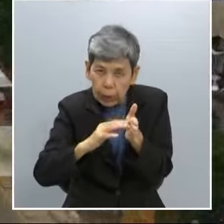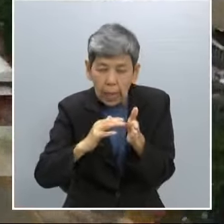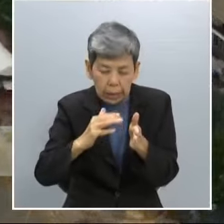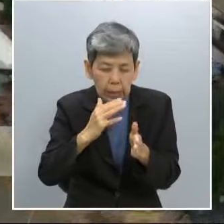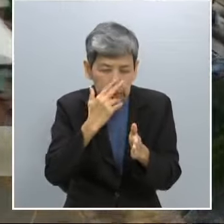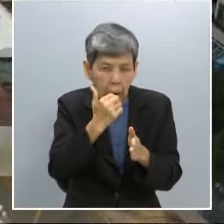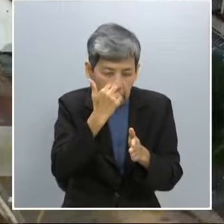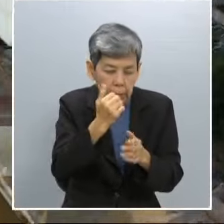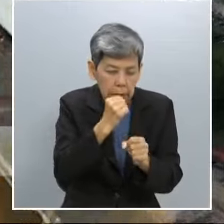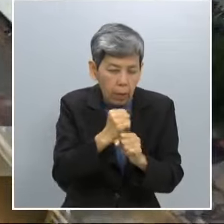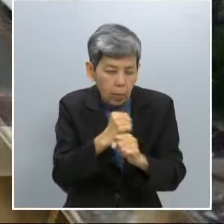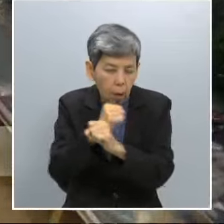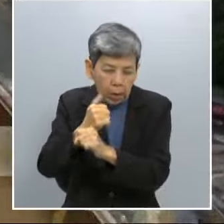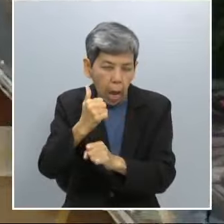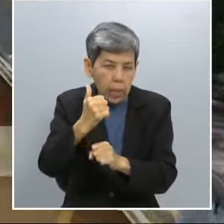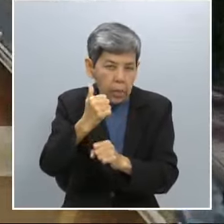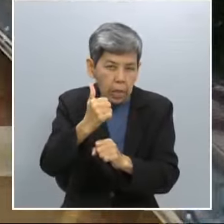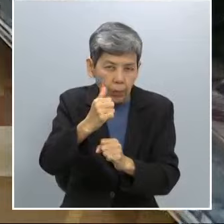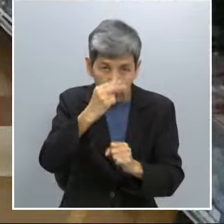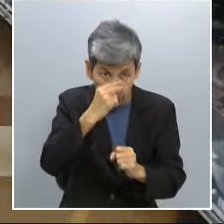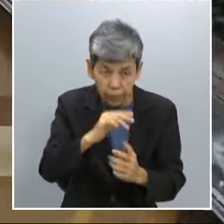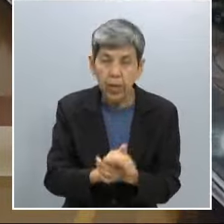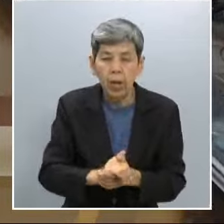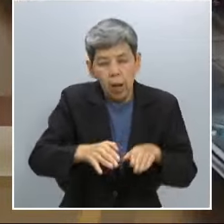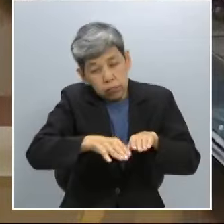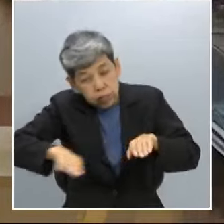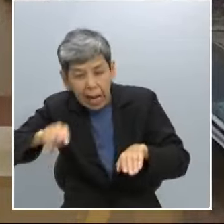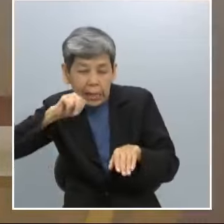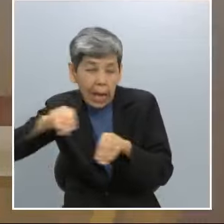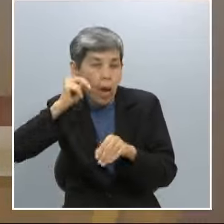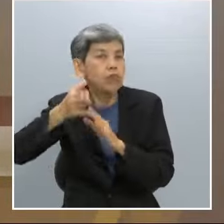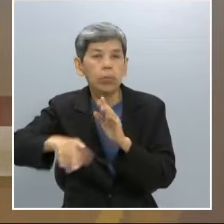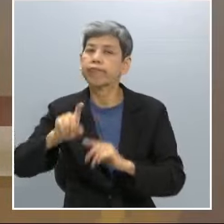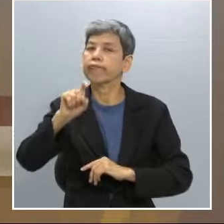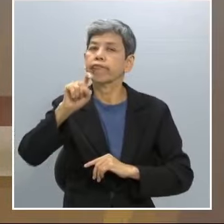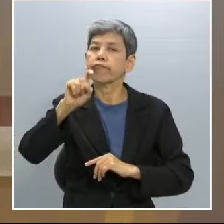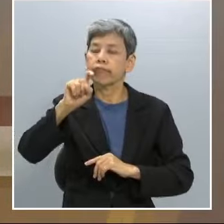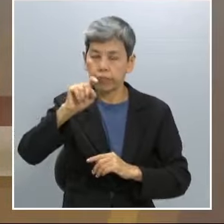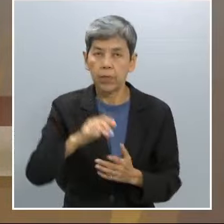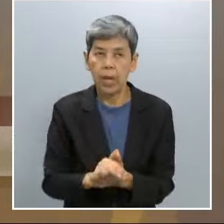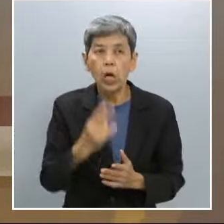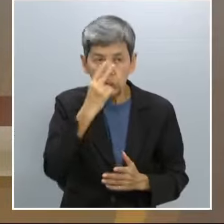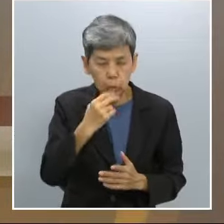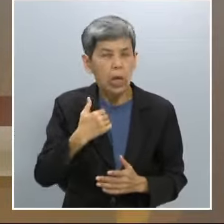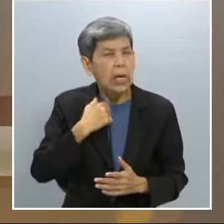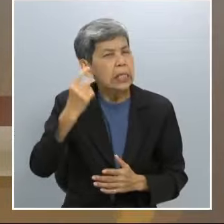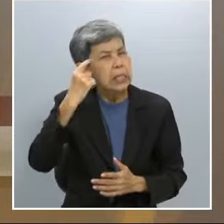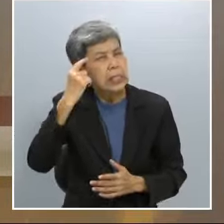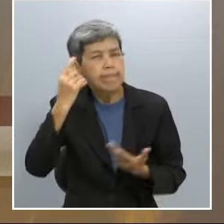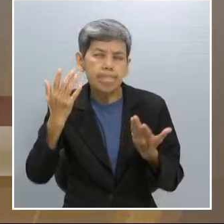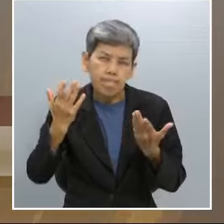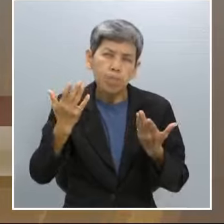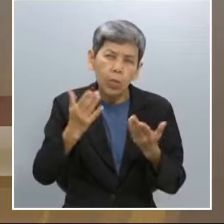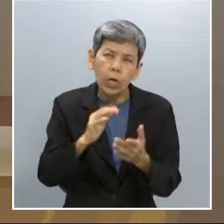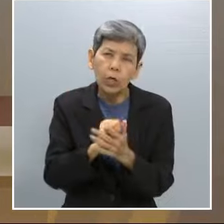ะครับท่านผู้ชมยกเว้นเฉพาะพื้นที่ต่ำติดแม่น้ำโขงส่วนใหญ่ยังคาดกันว่าจะเป็นในส่วนของพื้